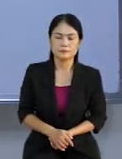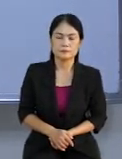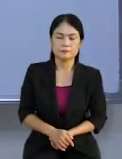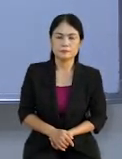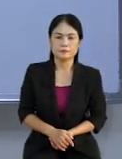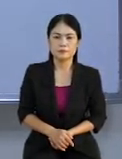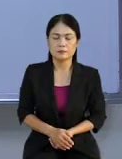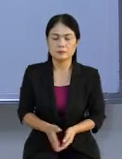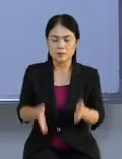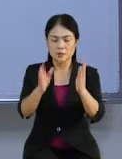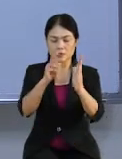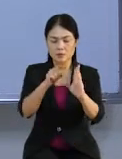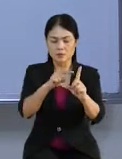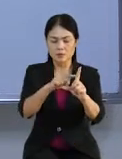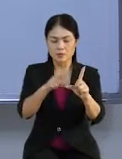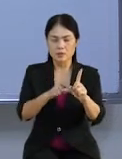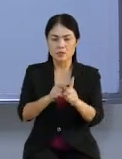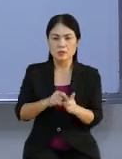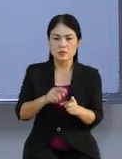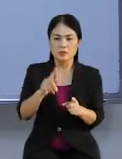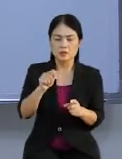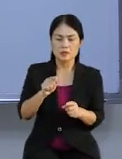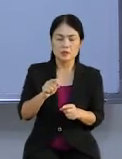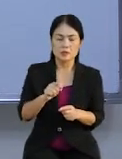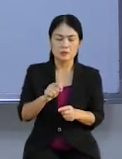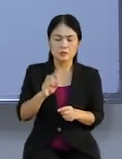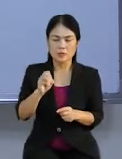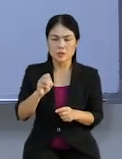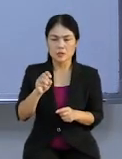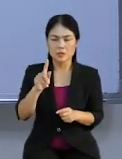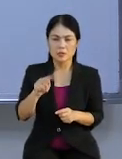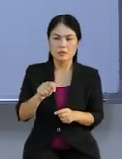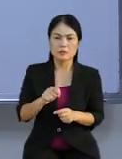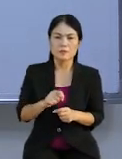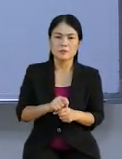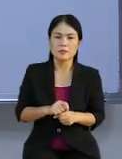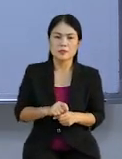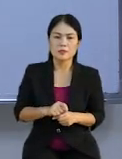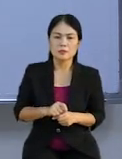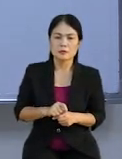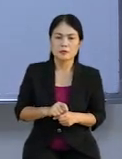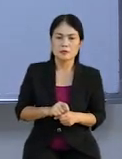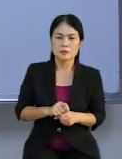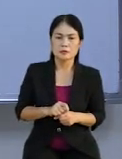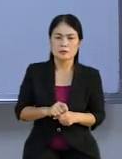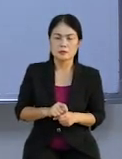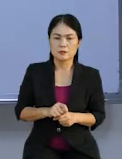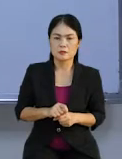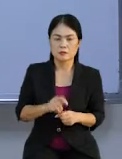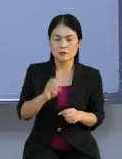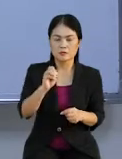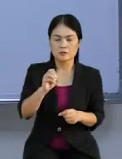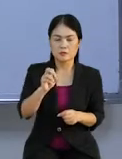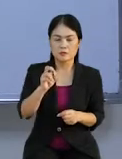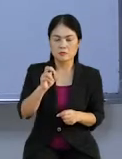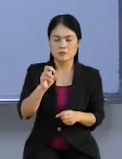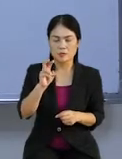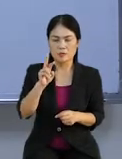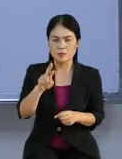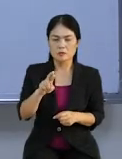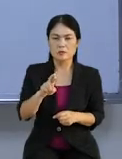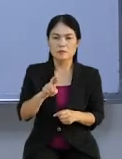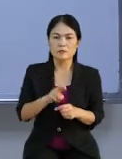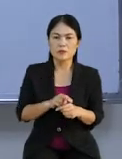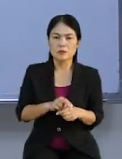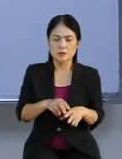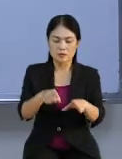cái thả chỗ xong múm M O N mà ở học sắp được cái đấy rồi xong cả lắp bằng toát O O tu múm nì mình